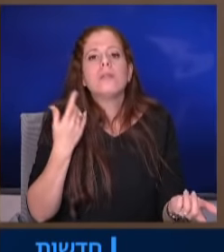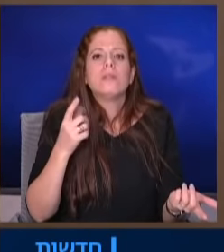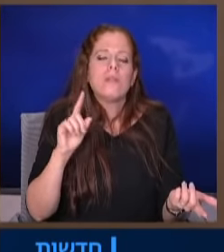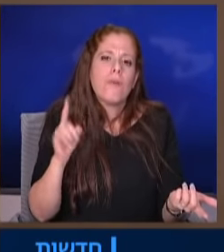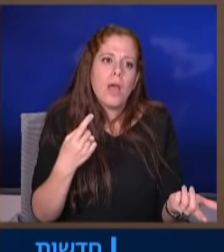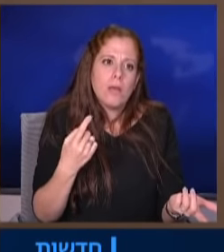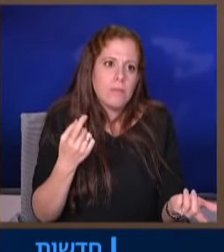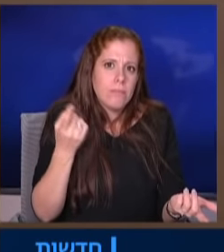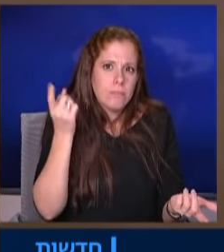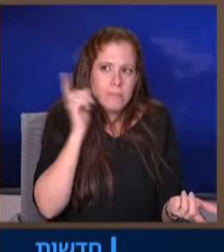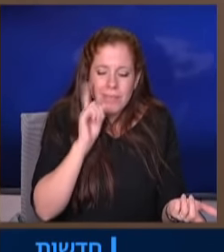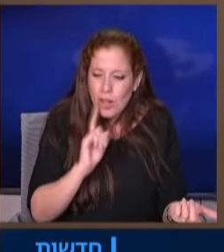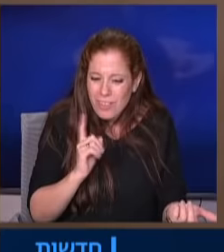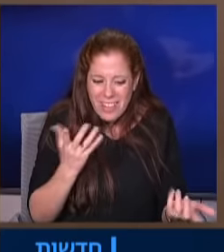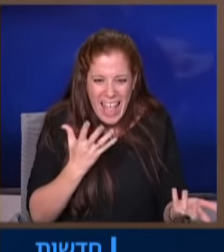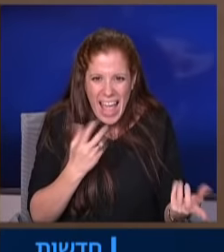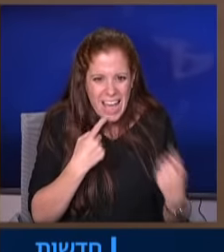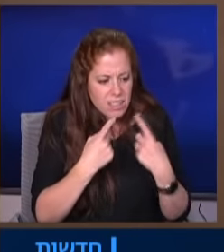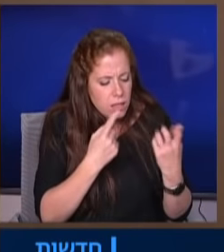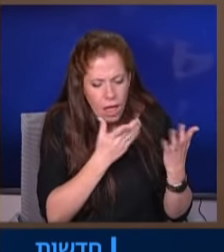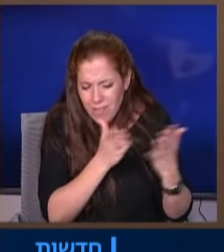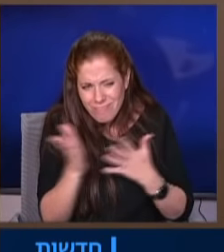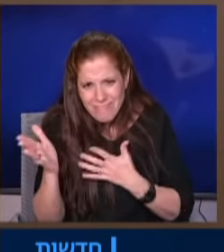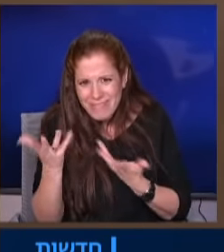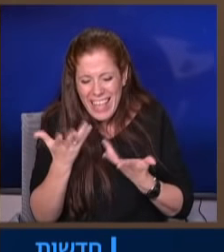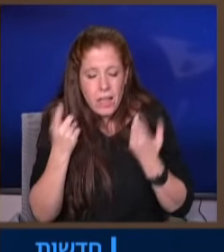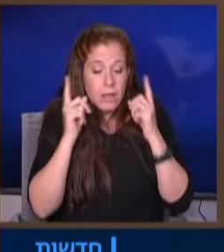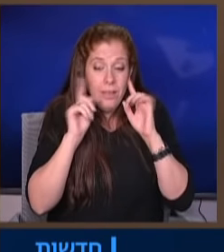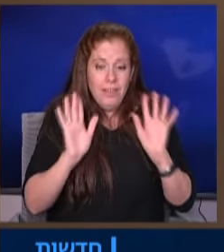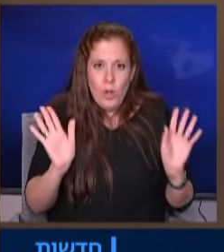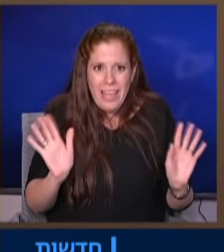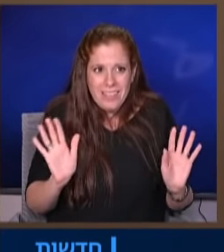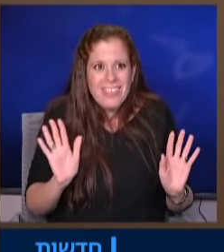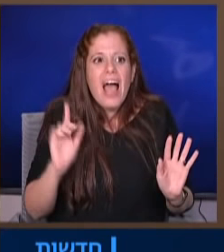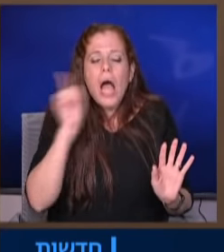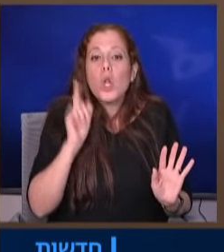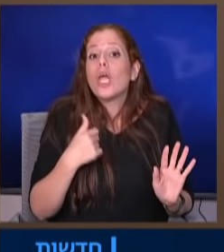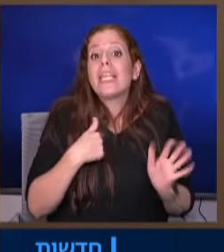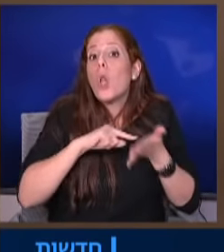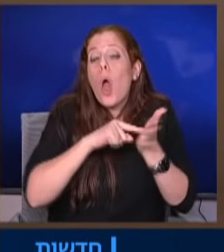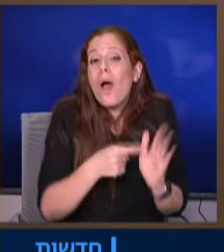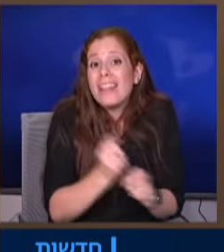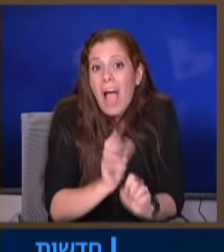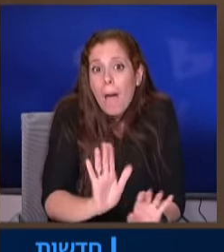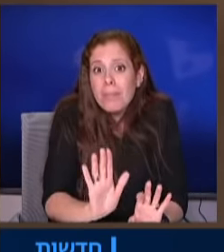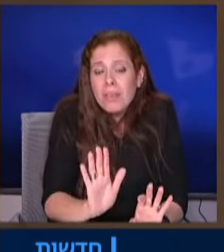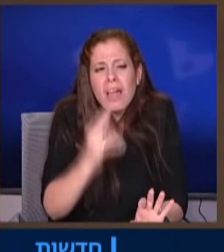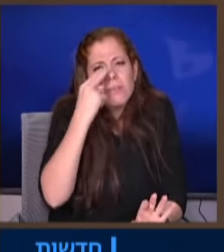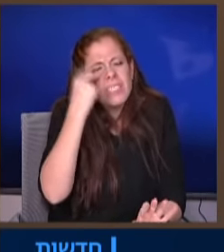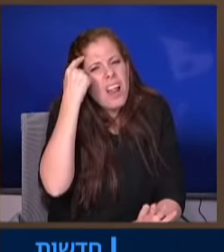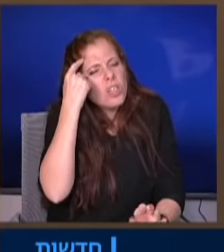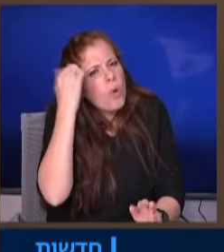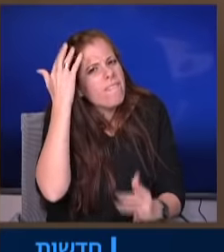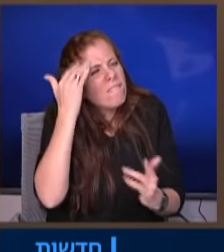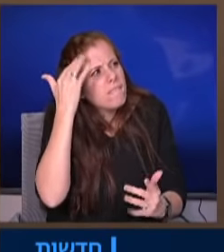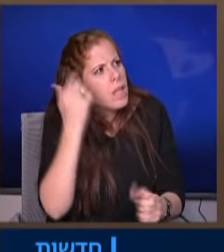ואני לא יודעת איך השיחה סטטה, באמת, זה... אני לא יודעת, כי אני לא גרמתי לזה, את מבינה? אני מנסה לחשוב אם